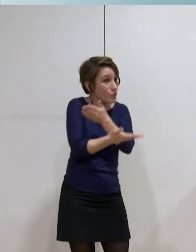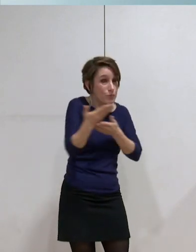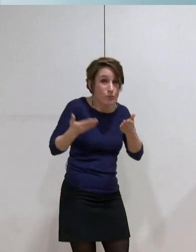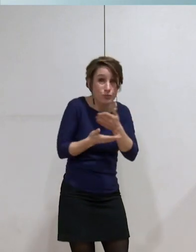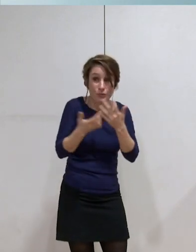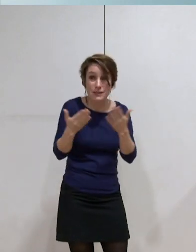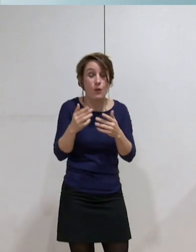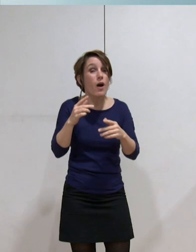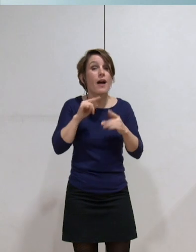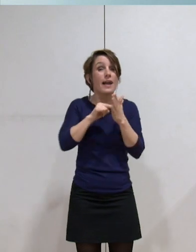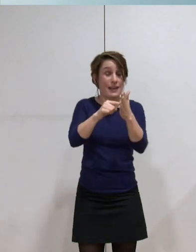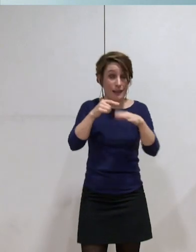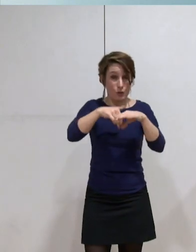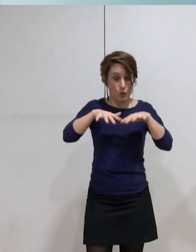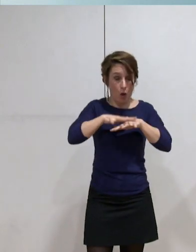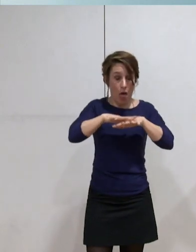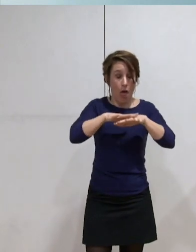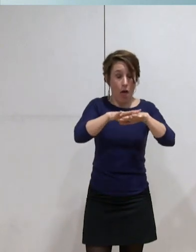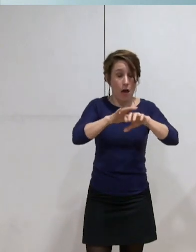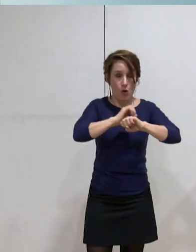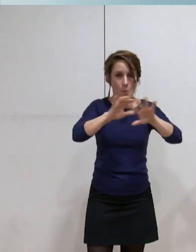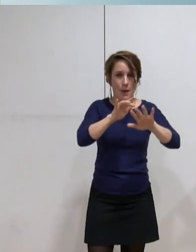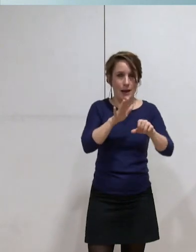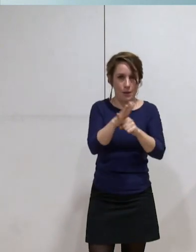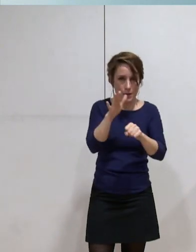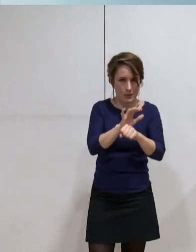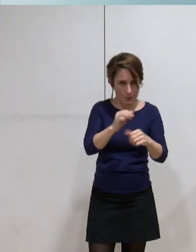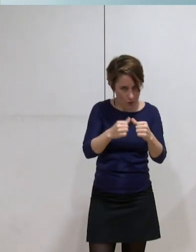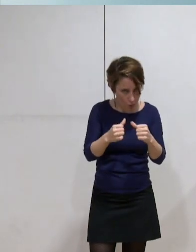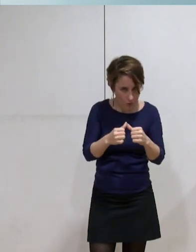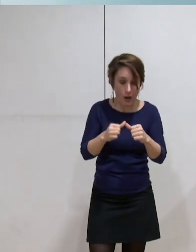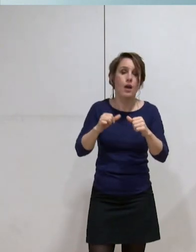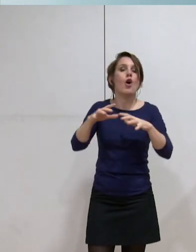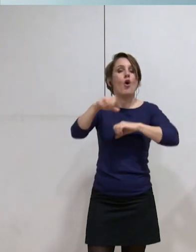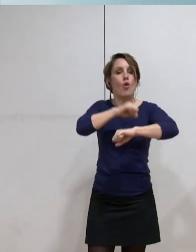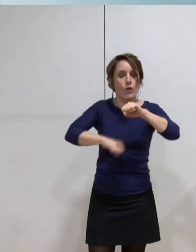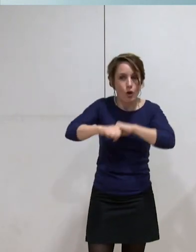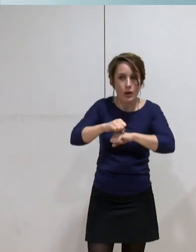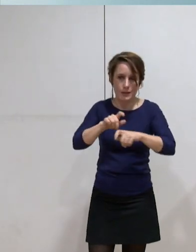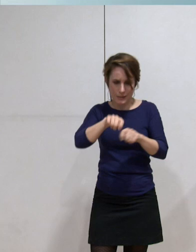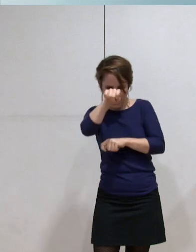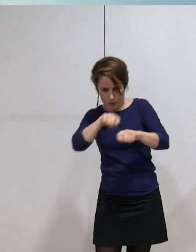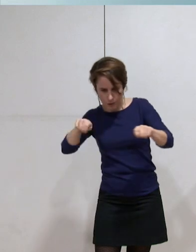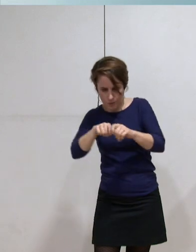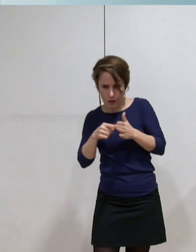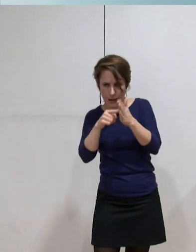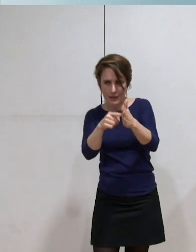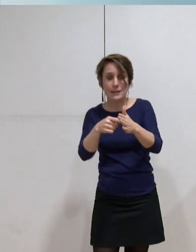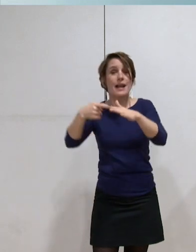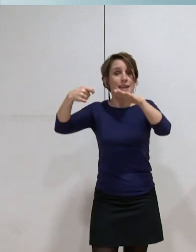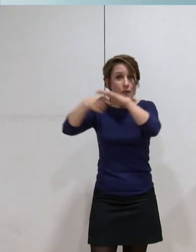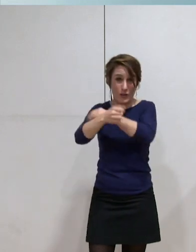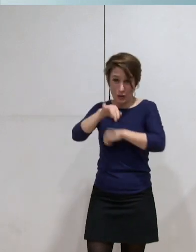identifié nous avons mis en place un système de financement euh de cette dette d'estimation de cette dette et de financement de cette dette par la